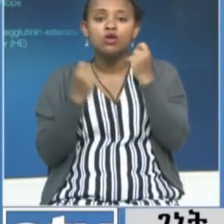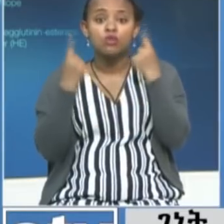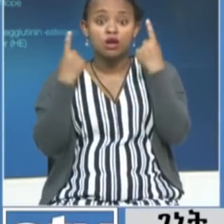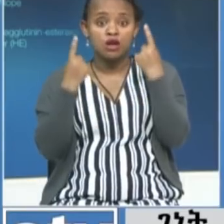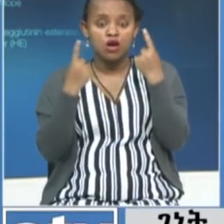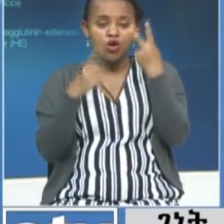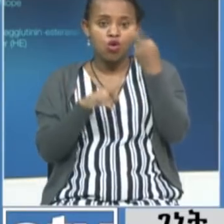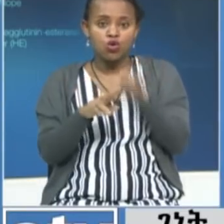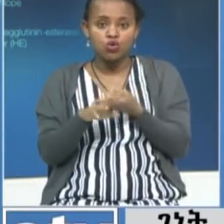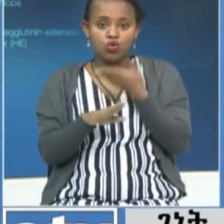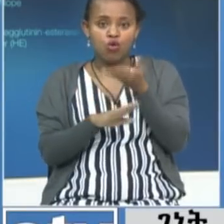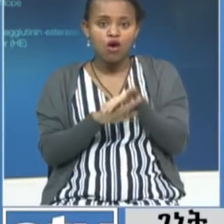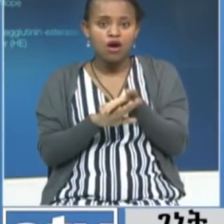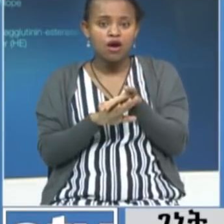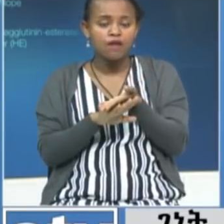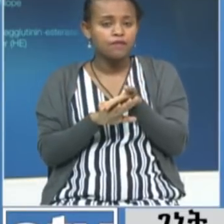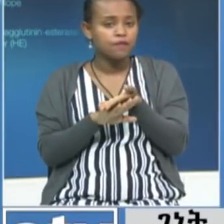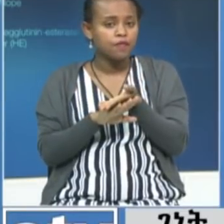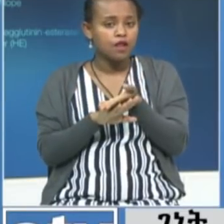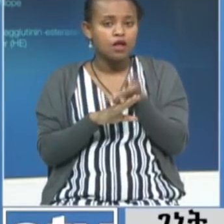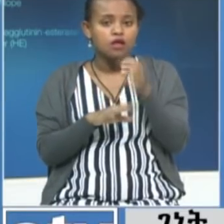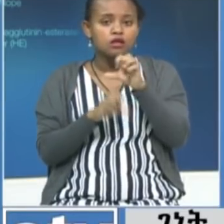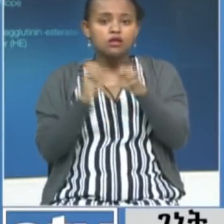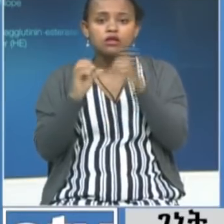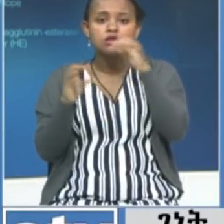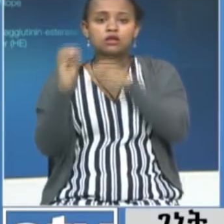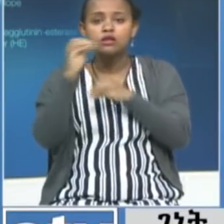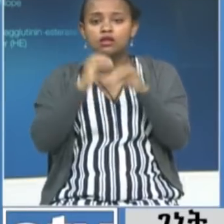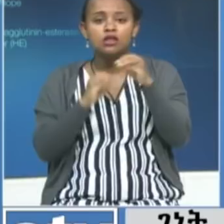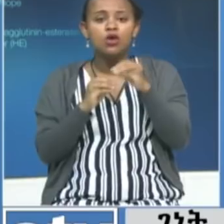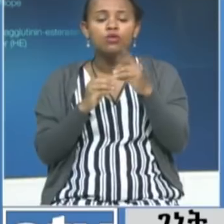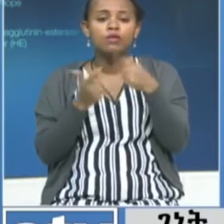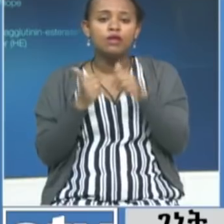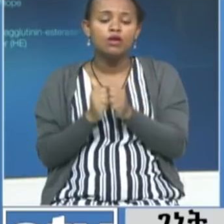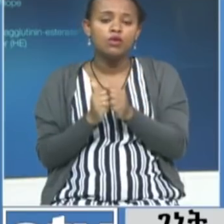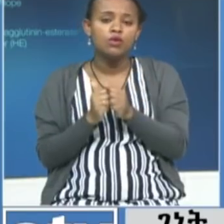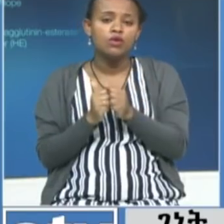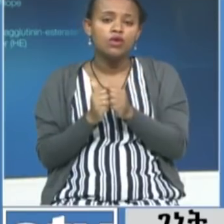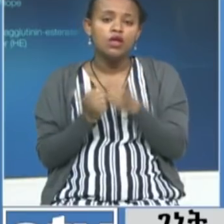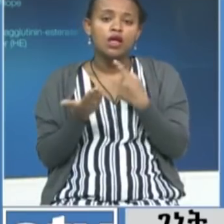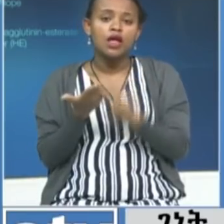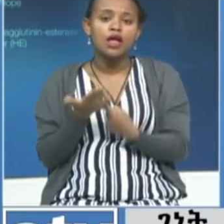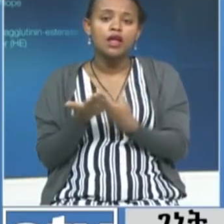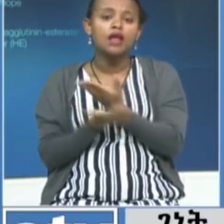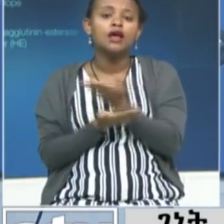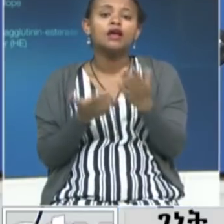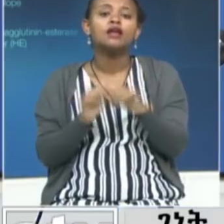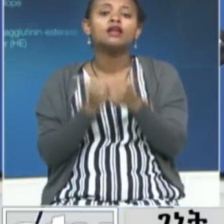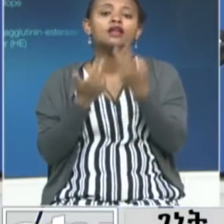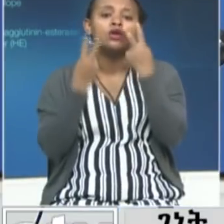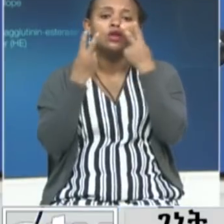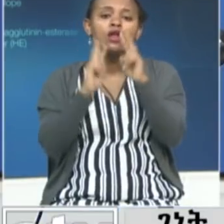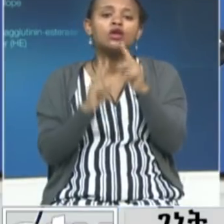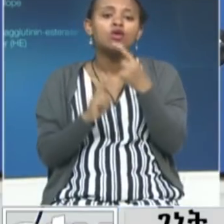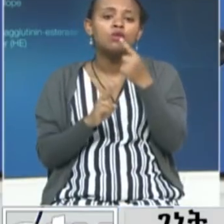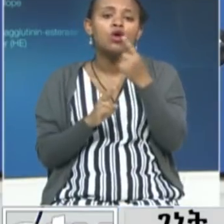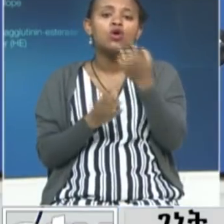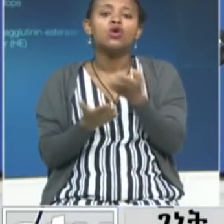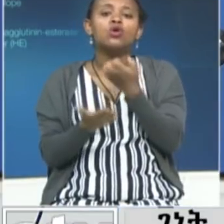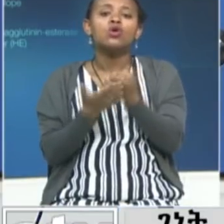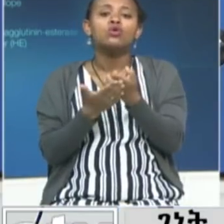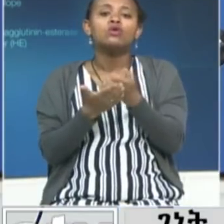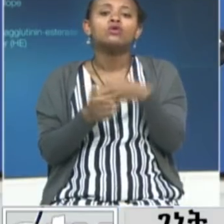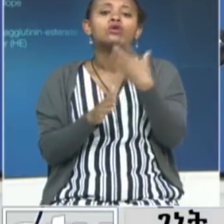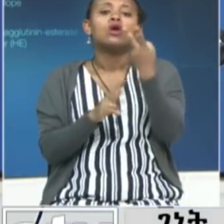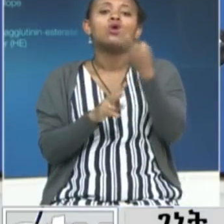ወር በኋላ መከላከያ ፖሊሱ ራሱ ይበላል ኢኮኖሚ ከጠፋ። እና ይሄ ነገር እንዴት ነው የታየው? ኢኮኖሚው ጉዳይ ከሁለት